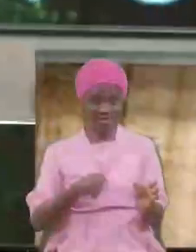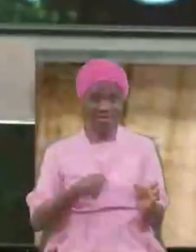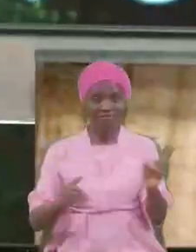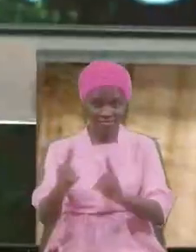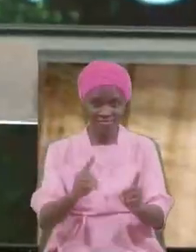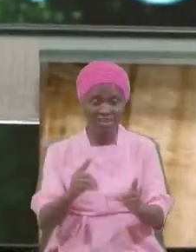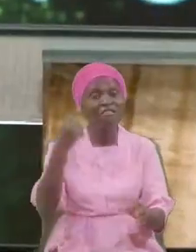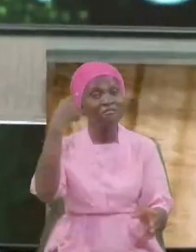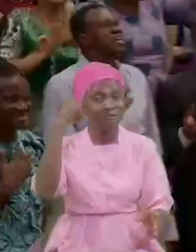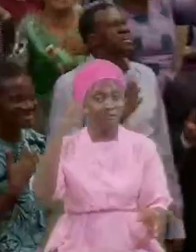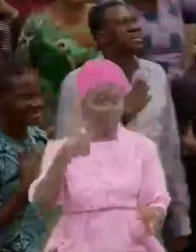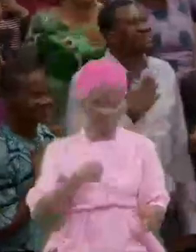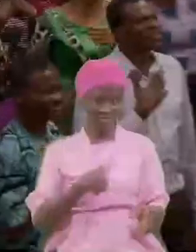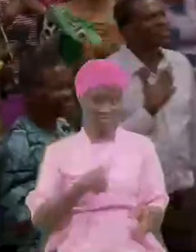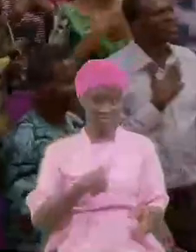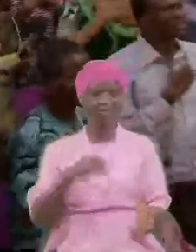Pour moi,